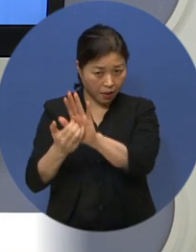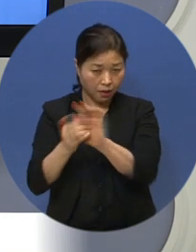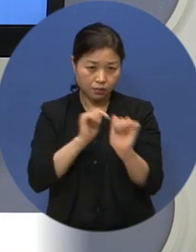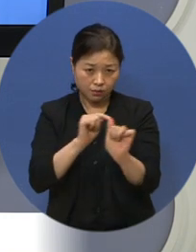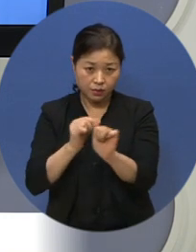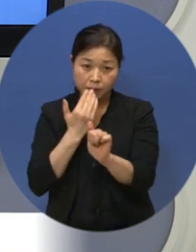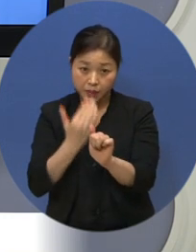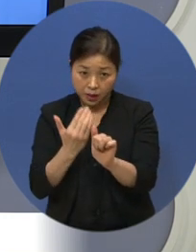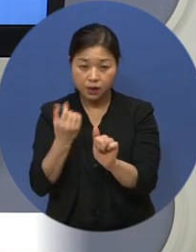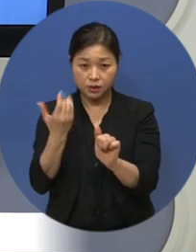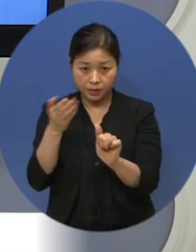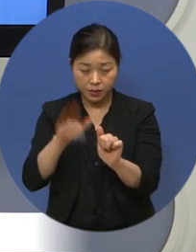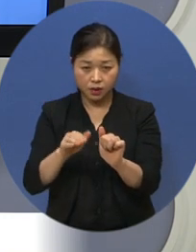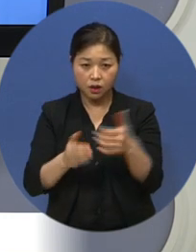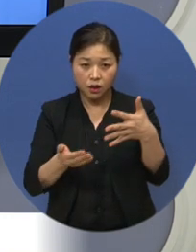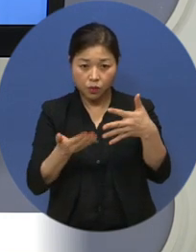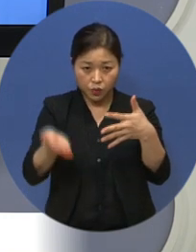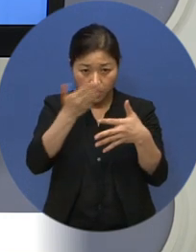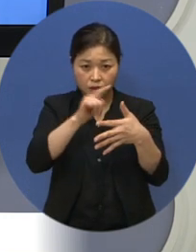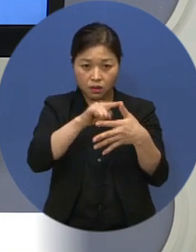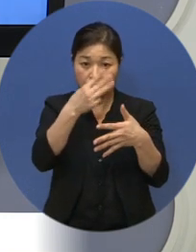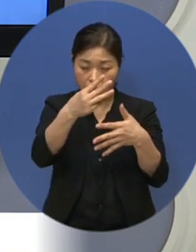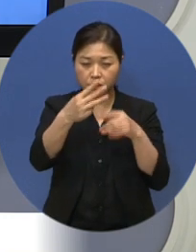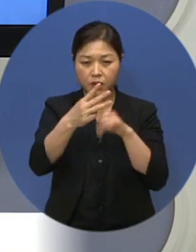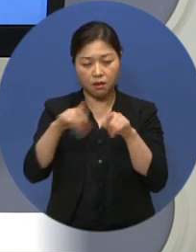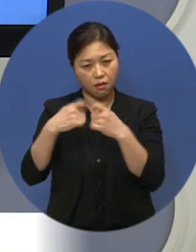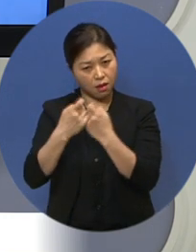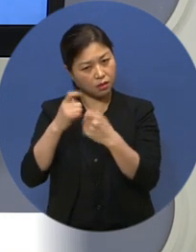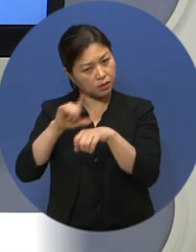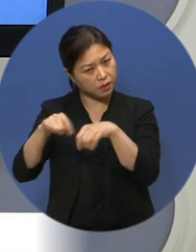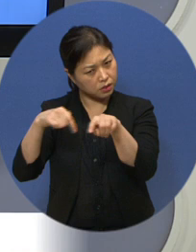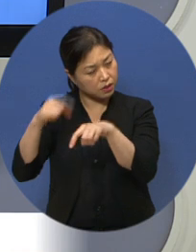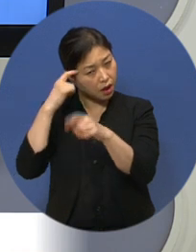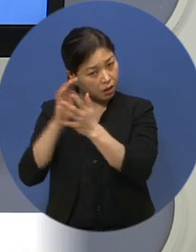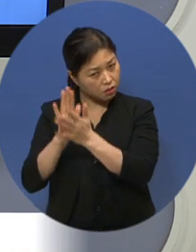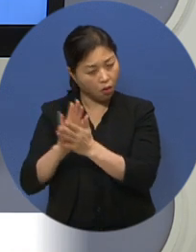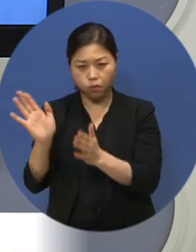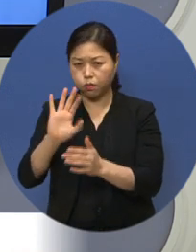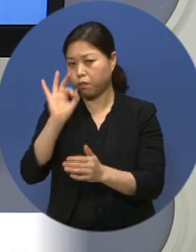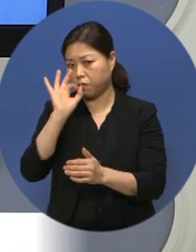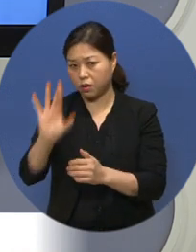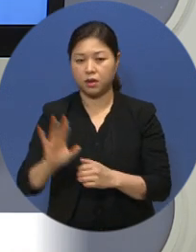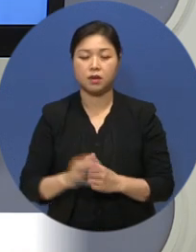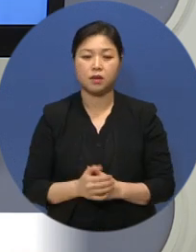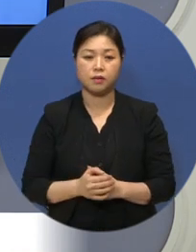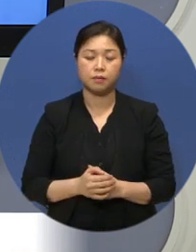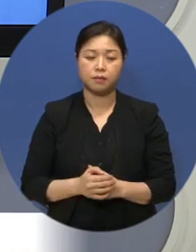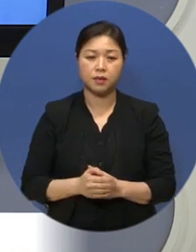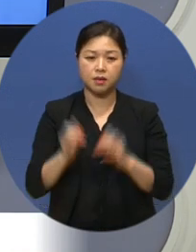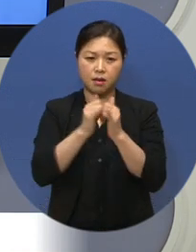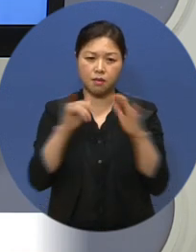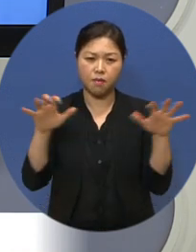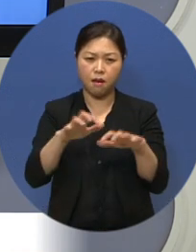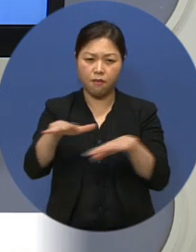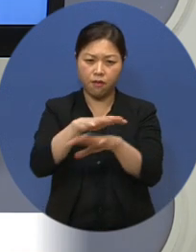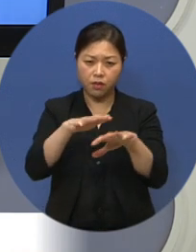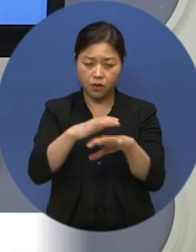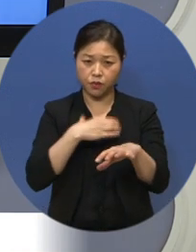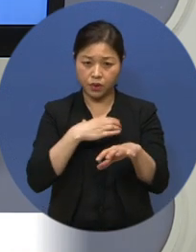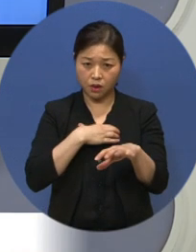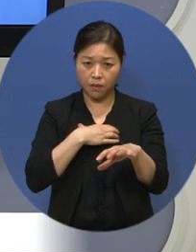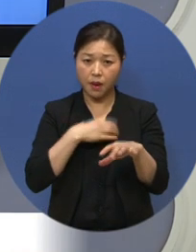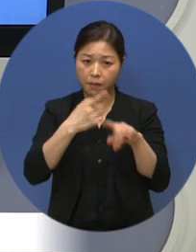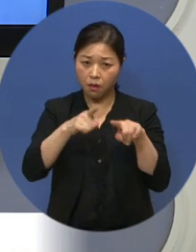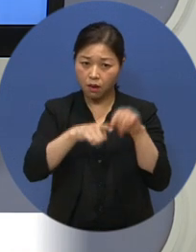있지만 3단계에서는 개별 조치가 불과합니다 또한 다중 이용 시설에 대한 위험도 평가 체계를